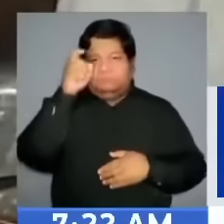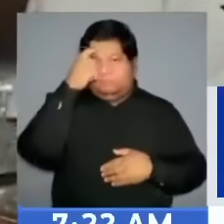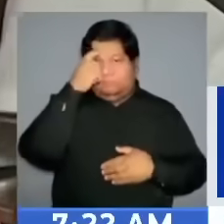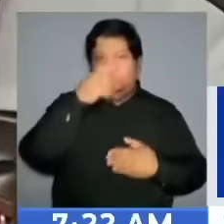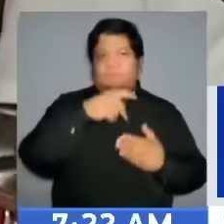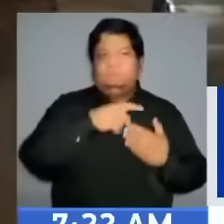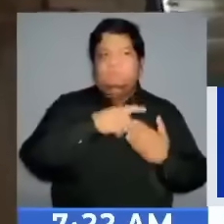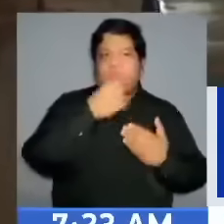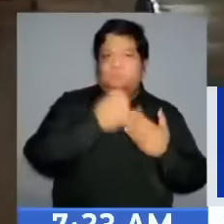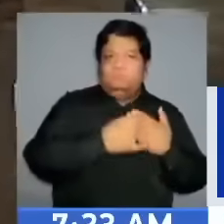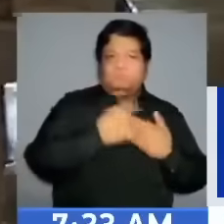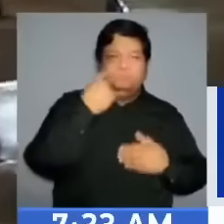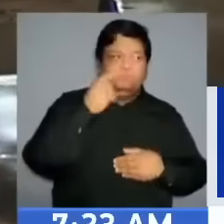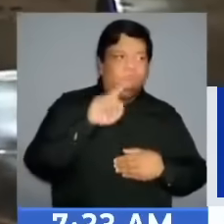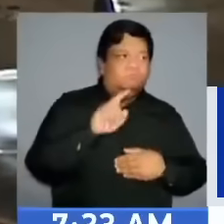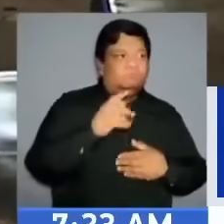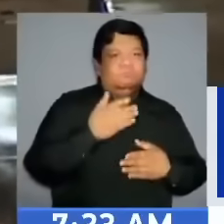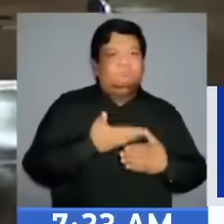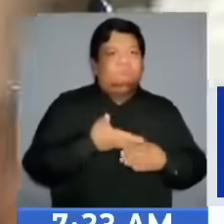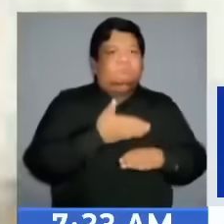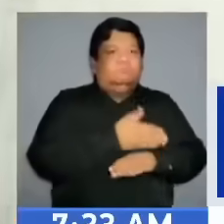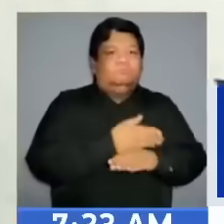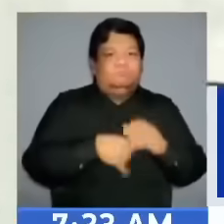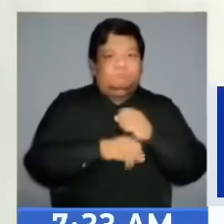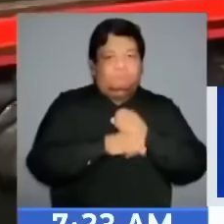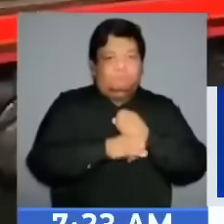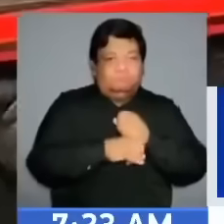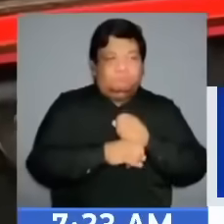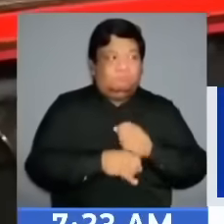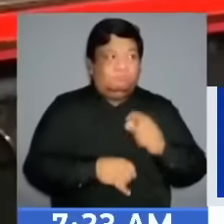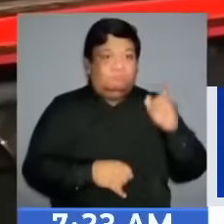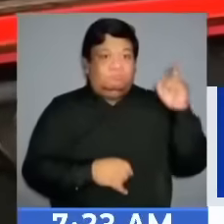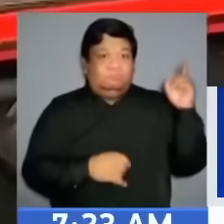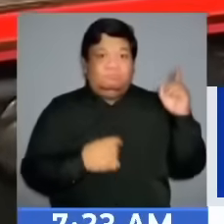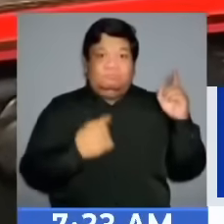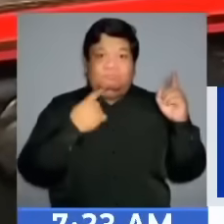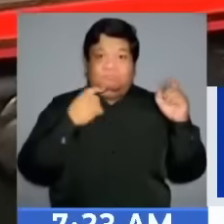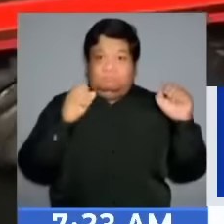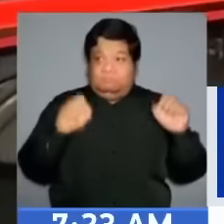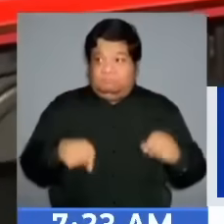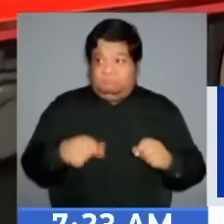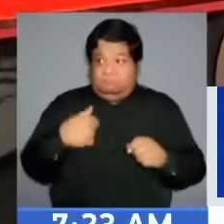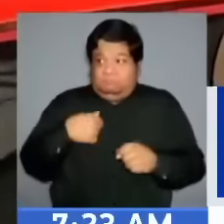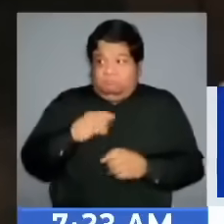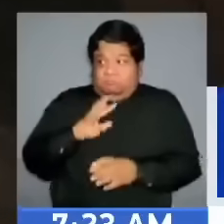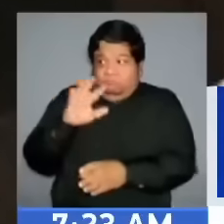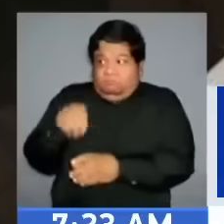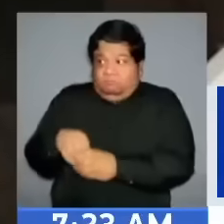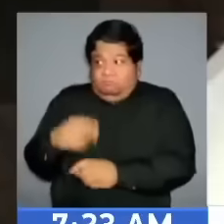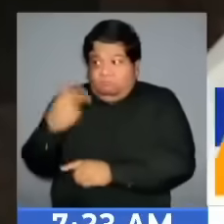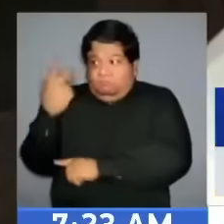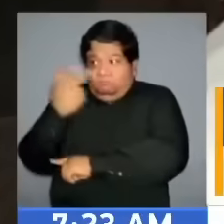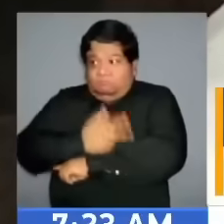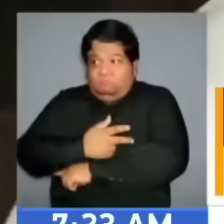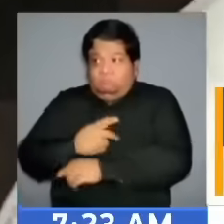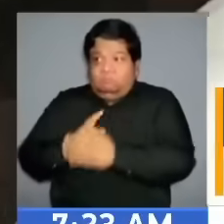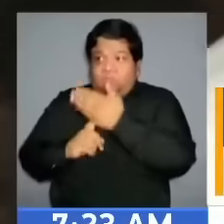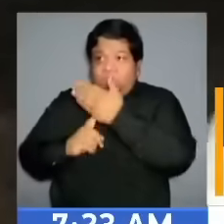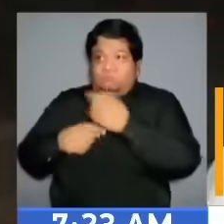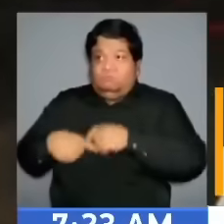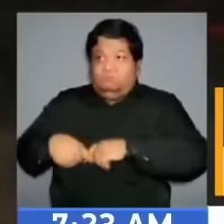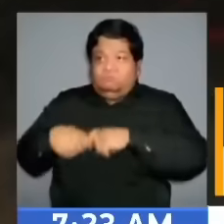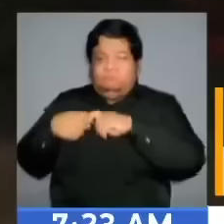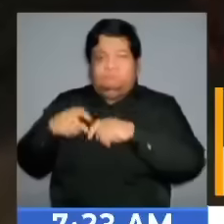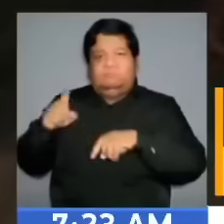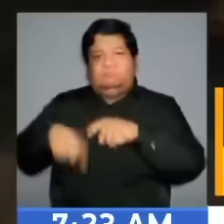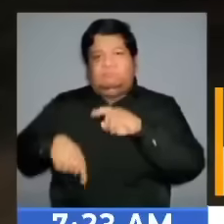niya raw magawang magtigil pasada ng tatlong buong araw dahil walang kakainin ng kanyang pamilya. Mamamasada kami, kailangan lang, pero